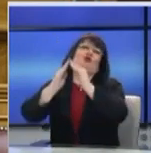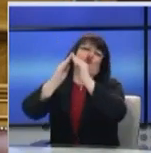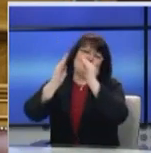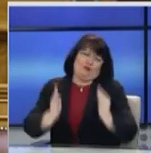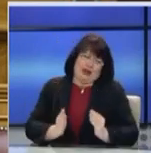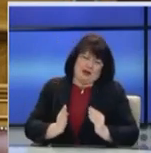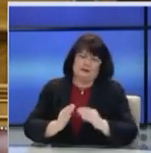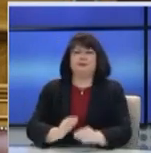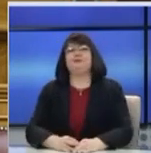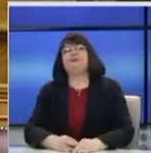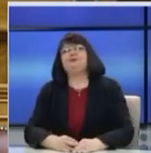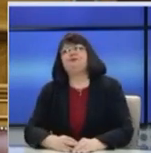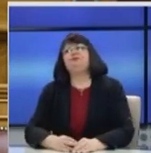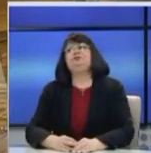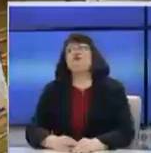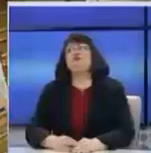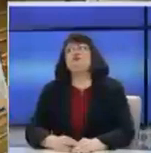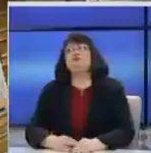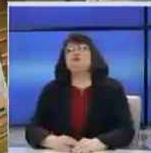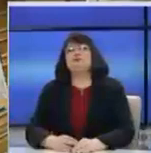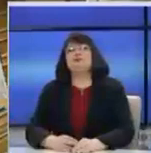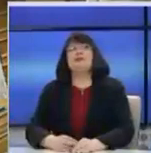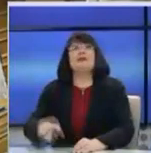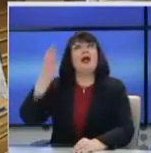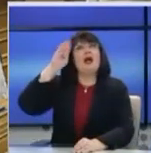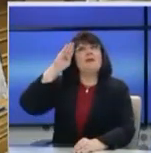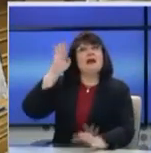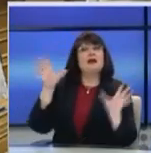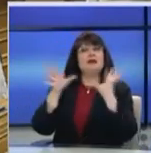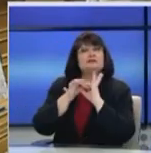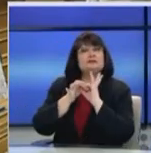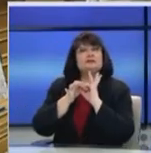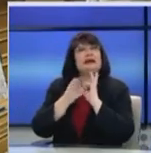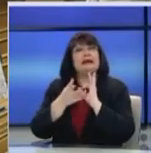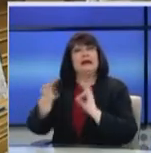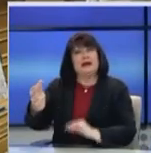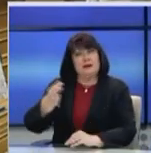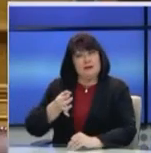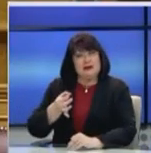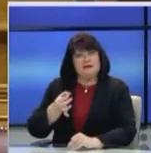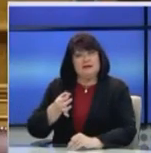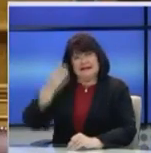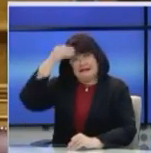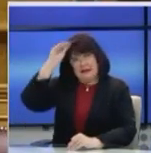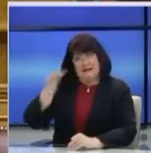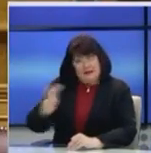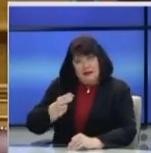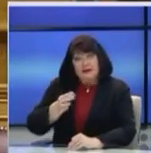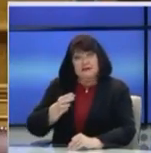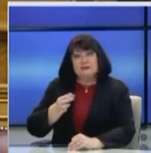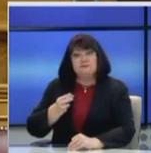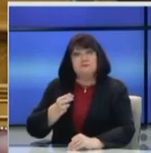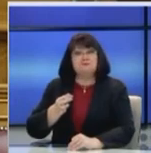Αραβικά Εμμυράτα. Σχέσεις μας με τις Ηνωμένες Πολιτείες. Είπατε κάτι, κύριε Τσίπρα, το οποίο